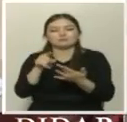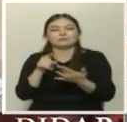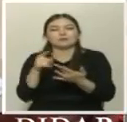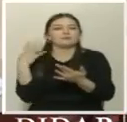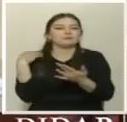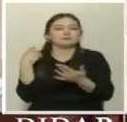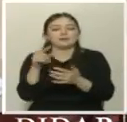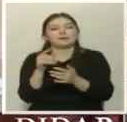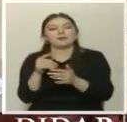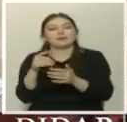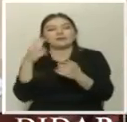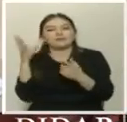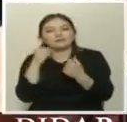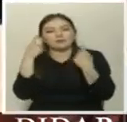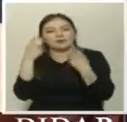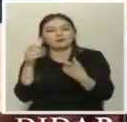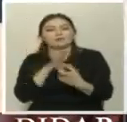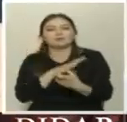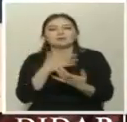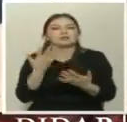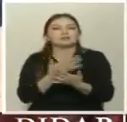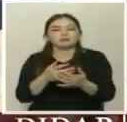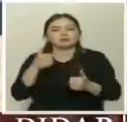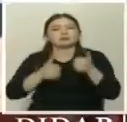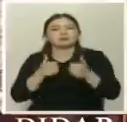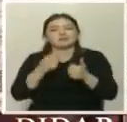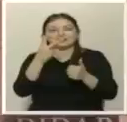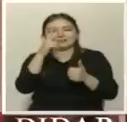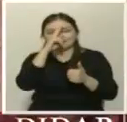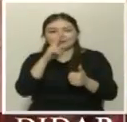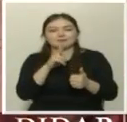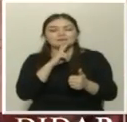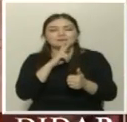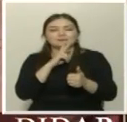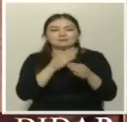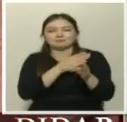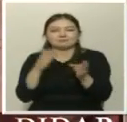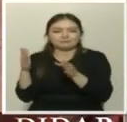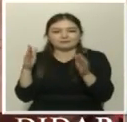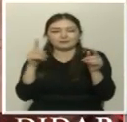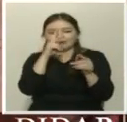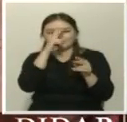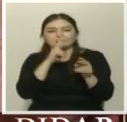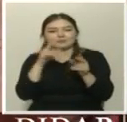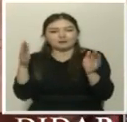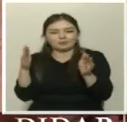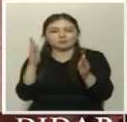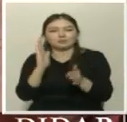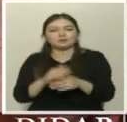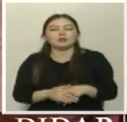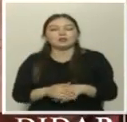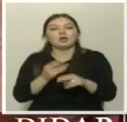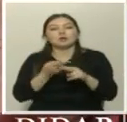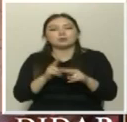өткізіліп келеді. Тазалық және қаланы абаттандыру марафоны 2 айға созылады. 18 наурызынан бастап қала аумағында